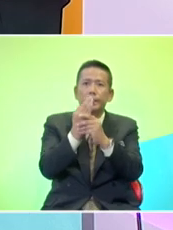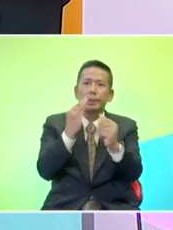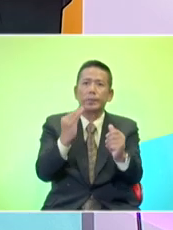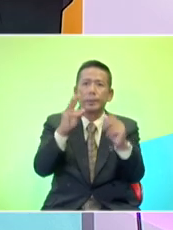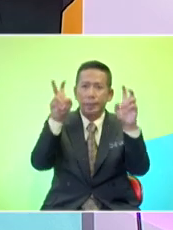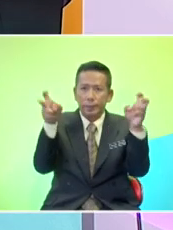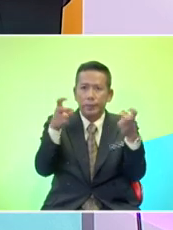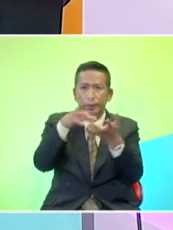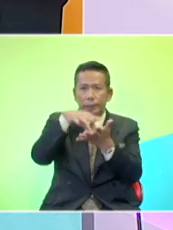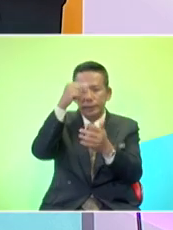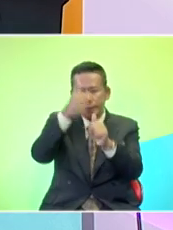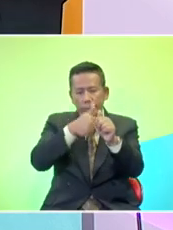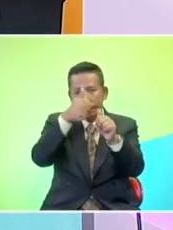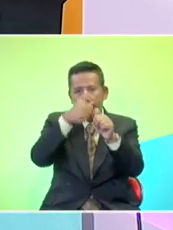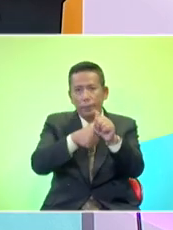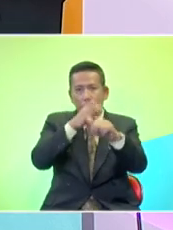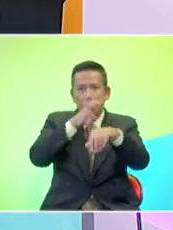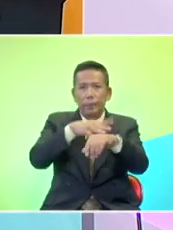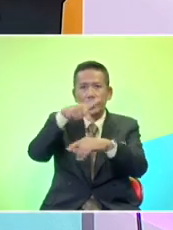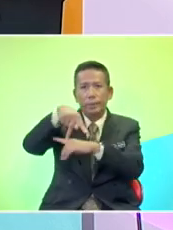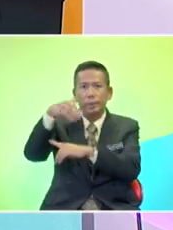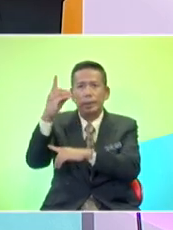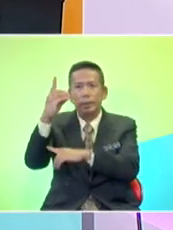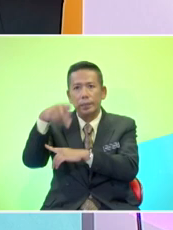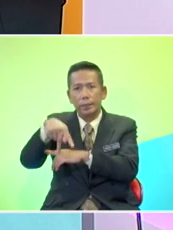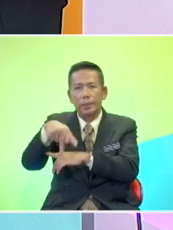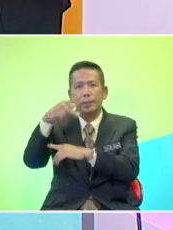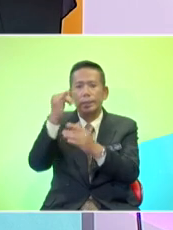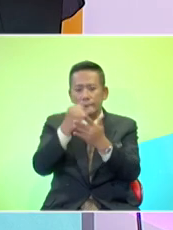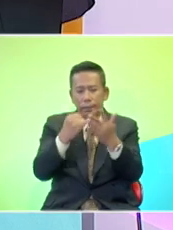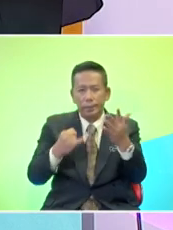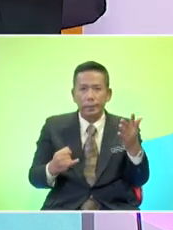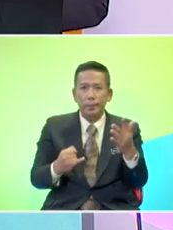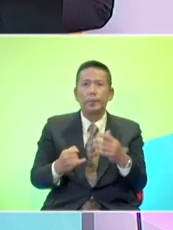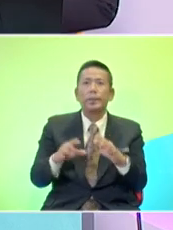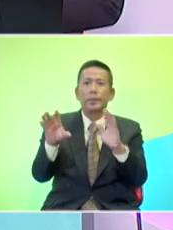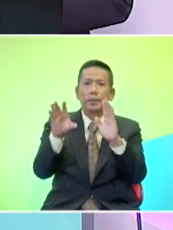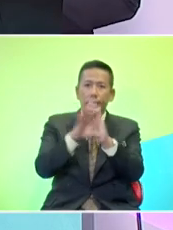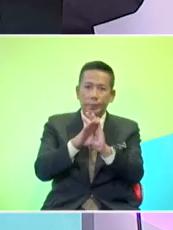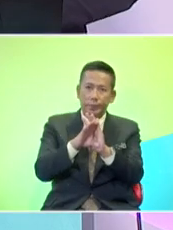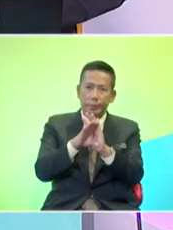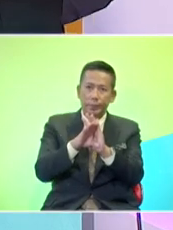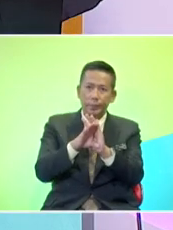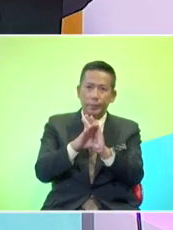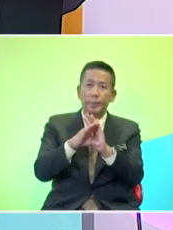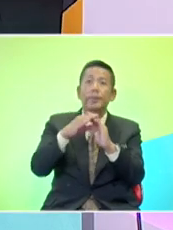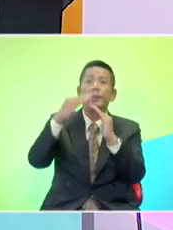dipelajari pada setiap waktu dalam PDP mata pelajaran pendidikan seni visual Contohnya kayak gini